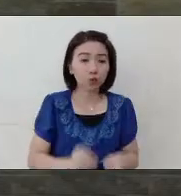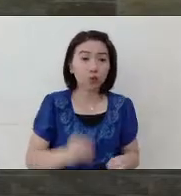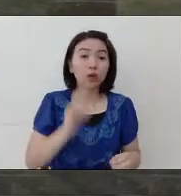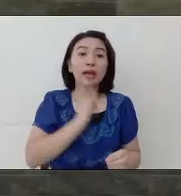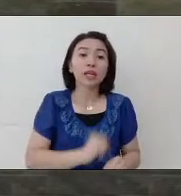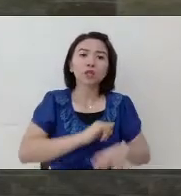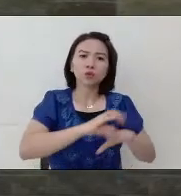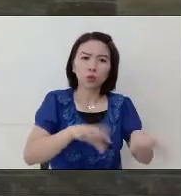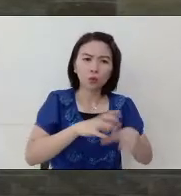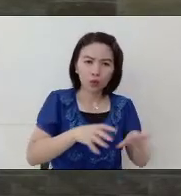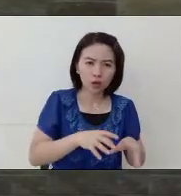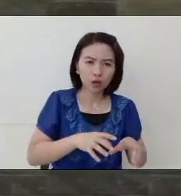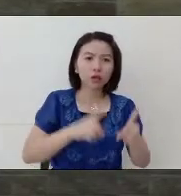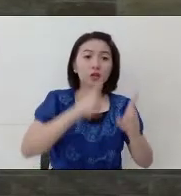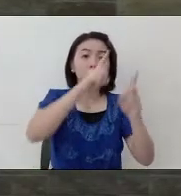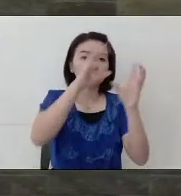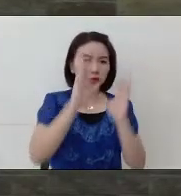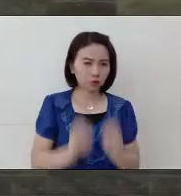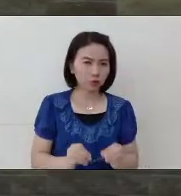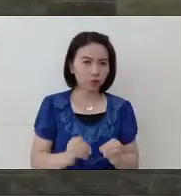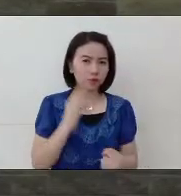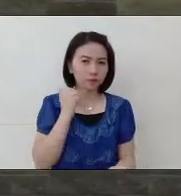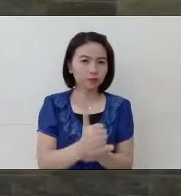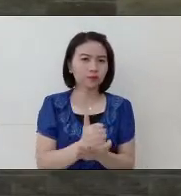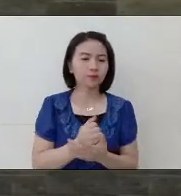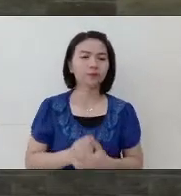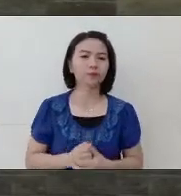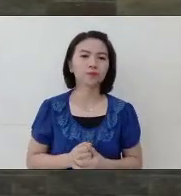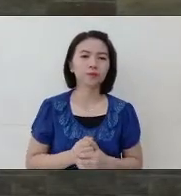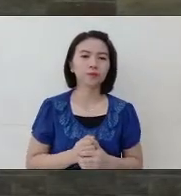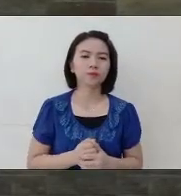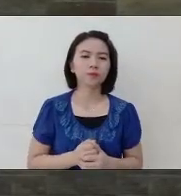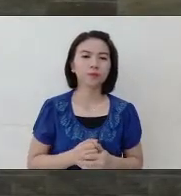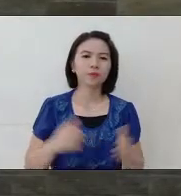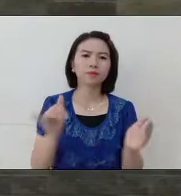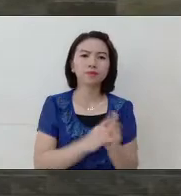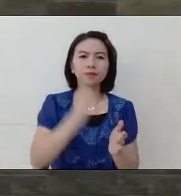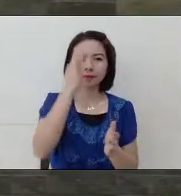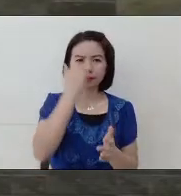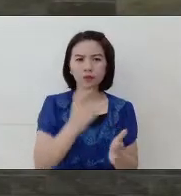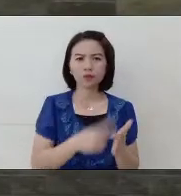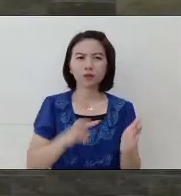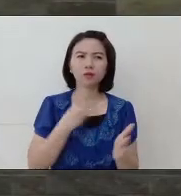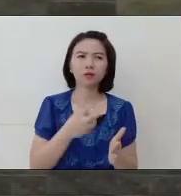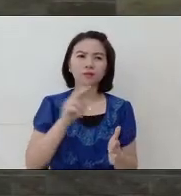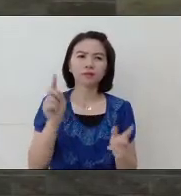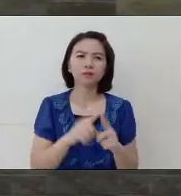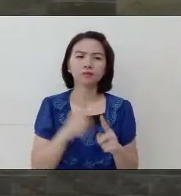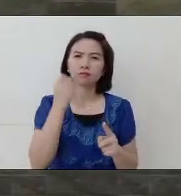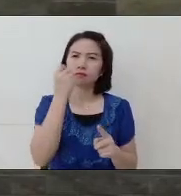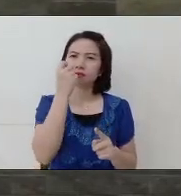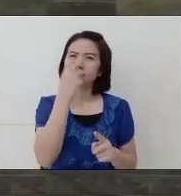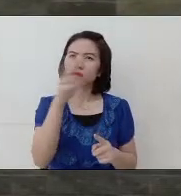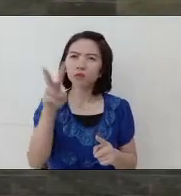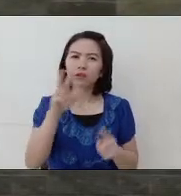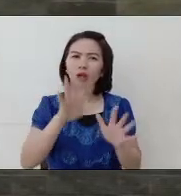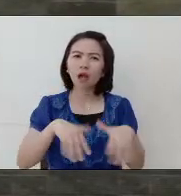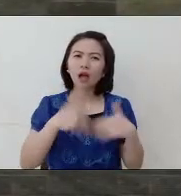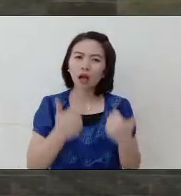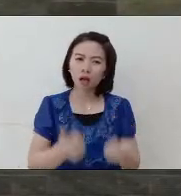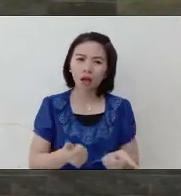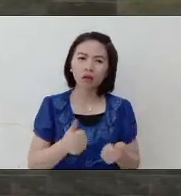that? Now, kaya nga po, dapat makita po natin ang kagandahan po rito. Look at mga kapatid, sinasabi ng